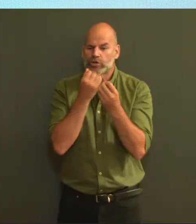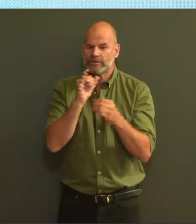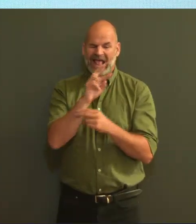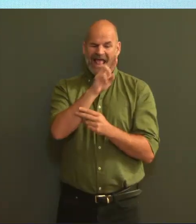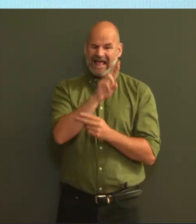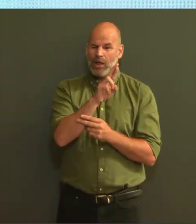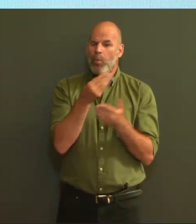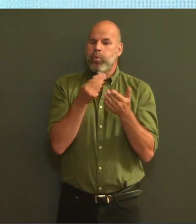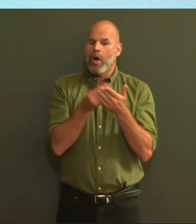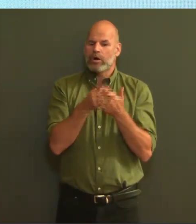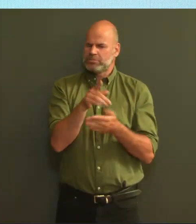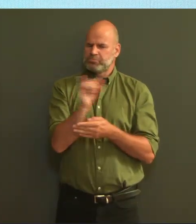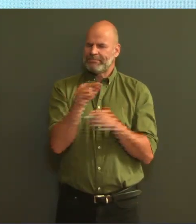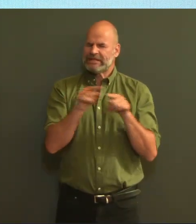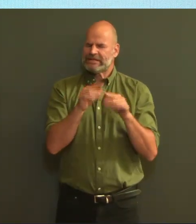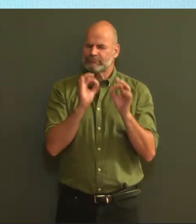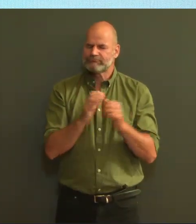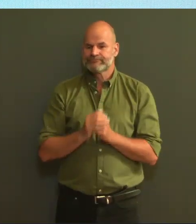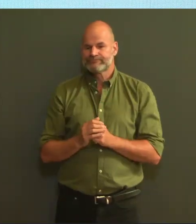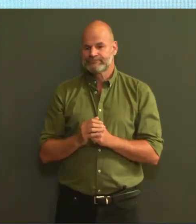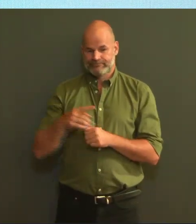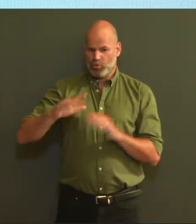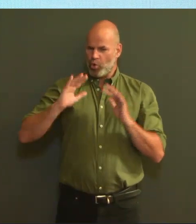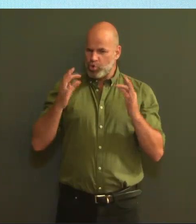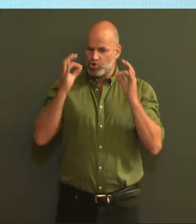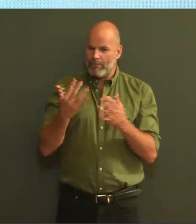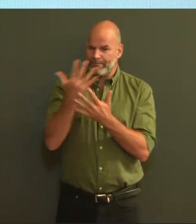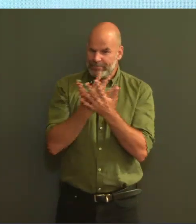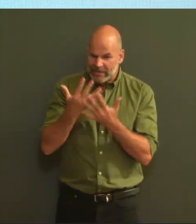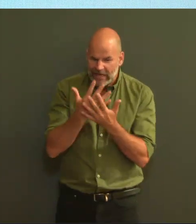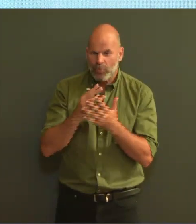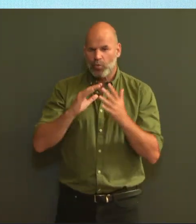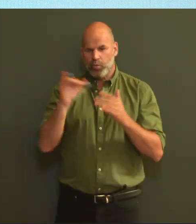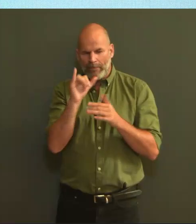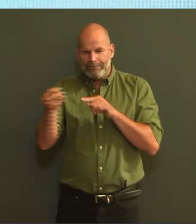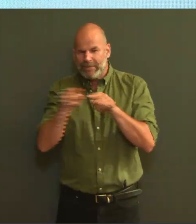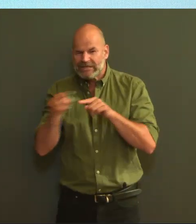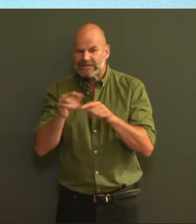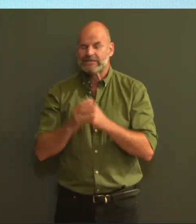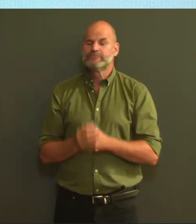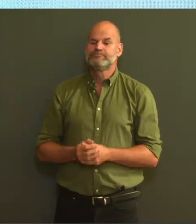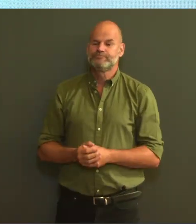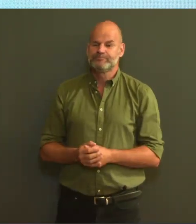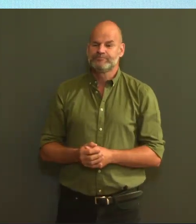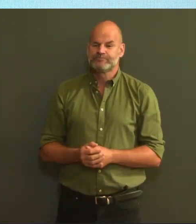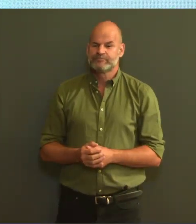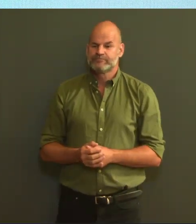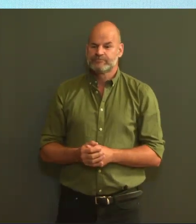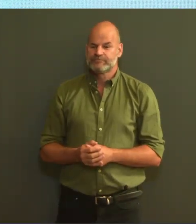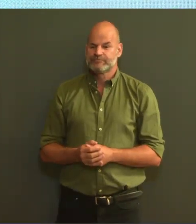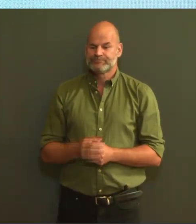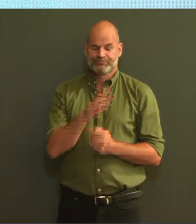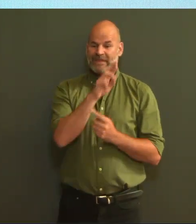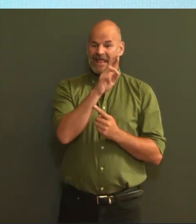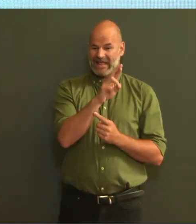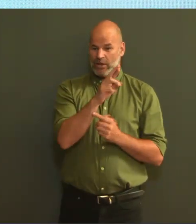de berekening daarvan en de betekenis daarvan. Het reproductiegetal geeft een schatting van de